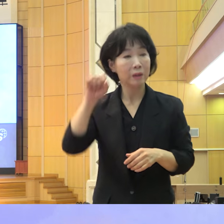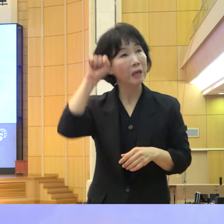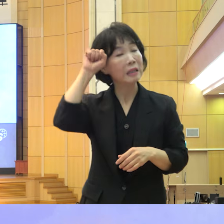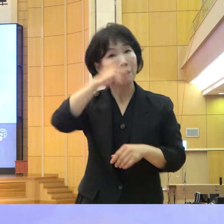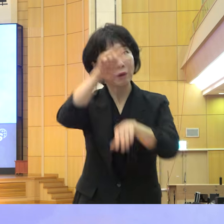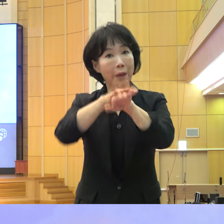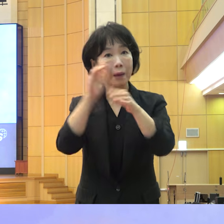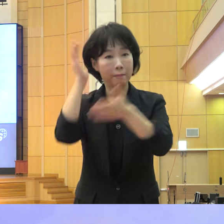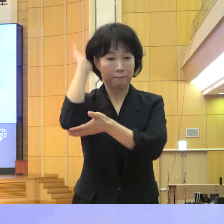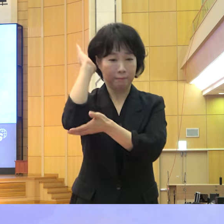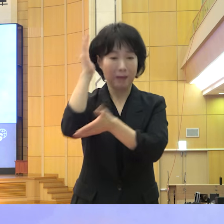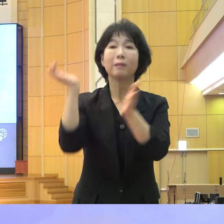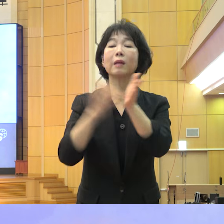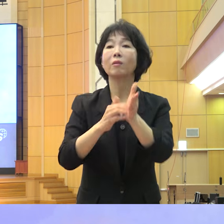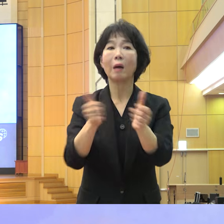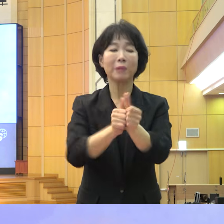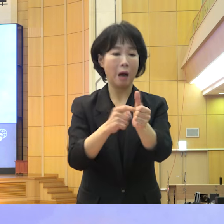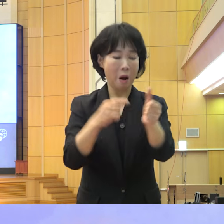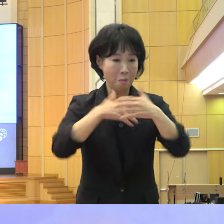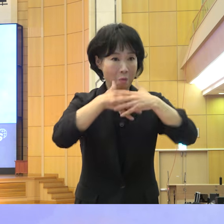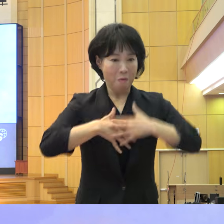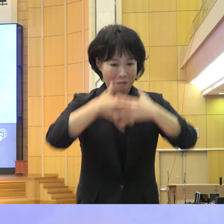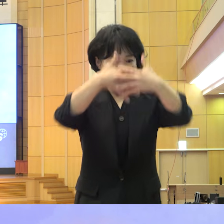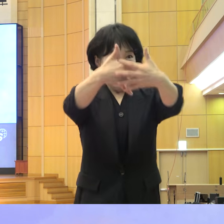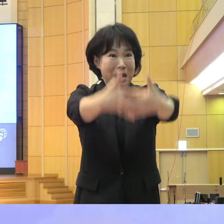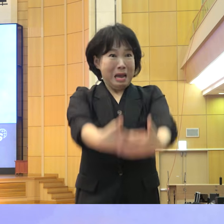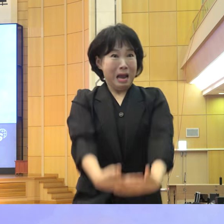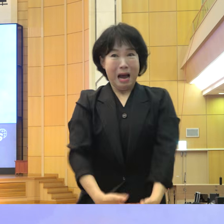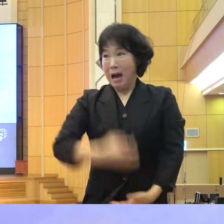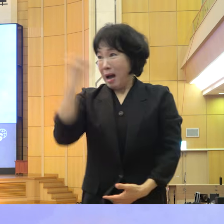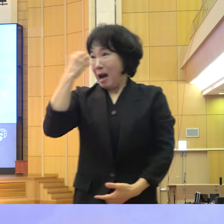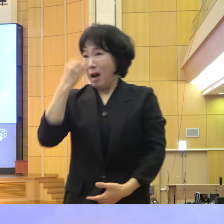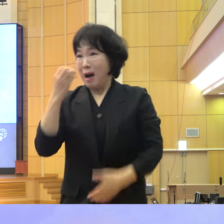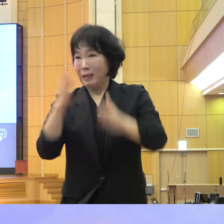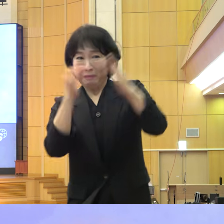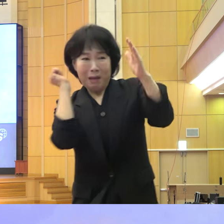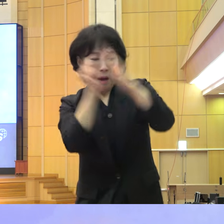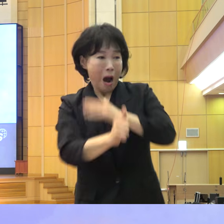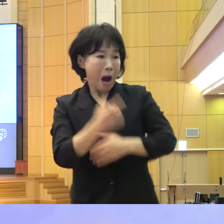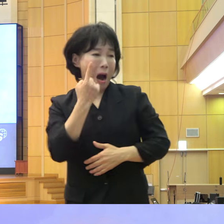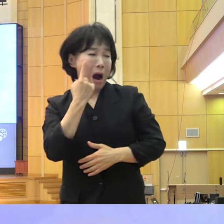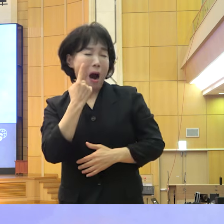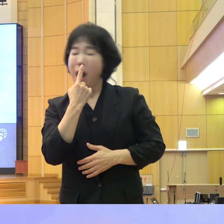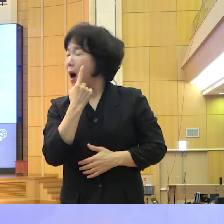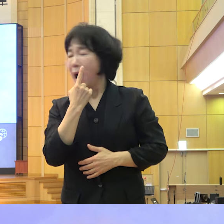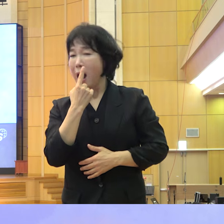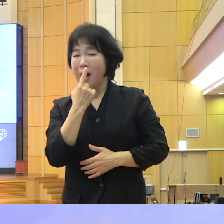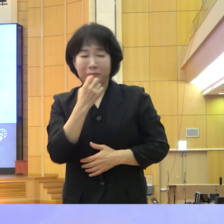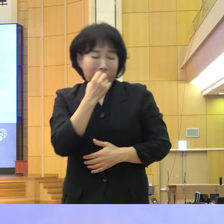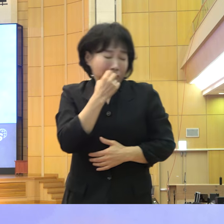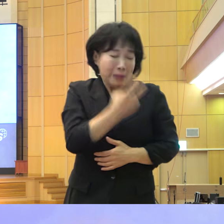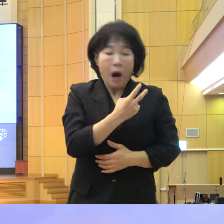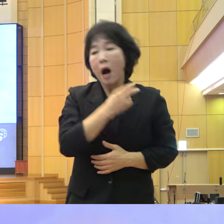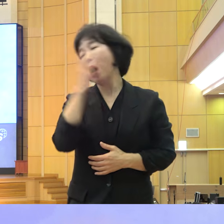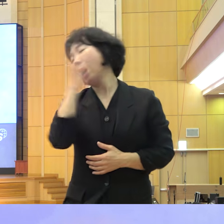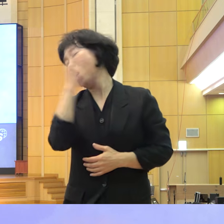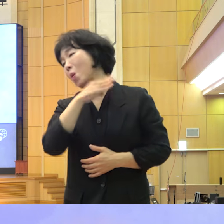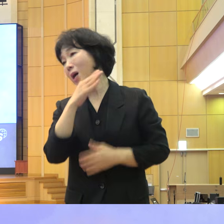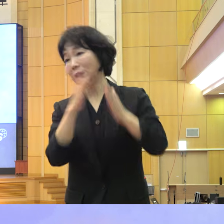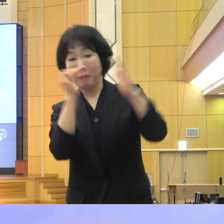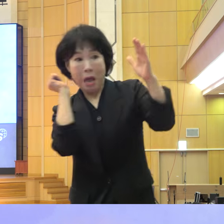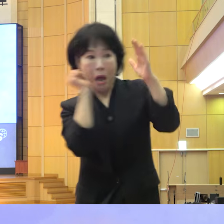끝나고 배가 이래. 집에 가서 신방 예배를 드려주는데요, 냄새가 나서 예배를 드릴 수가